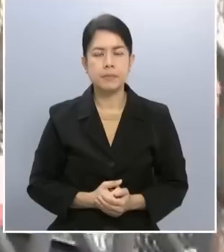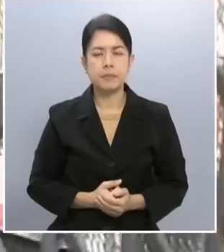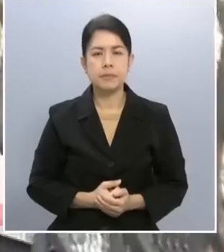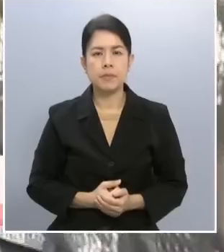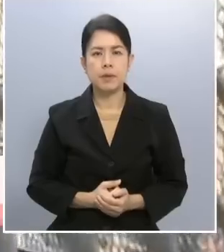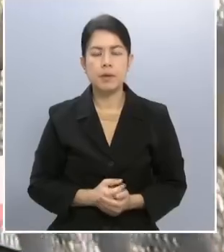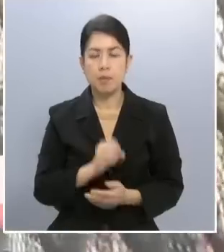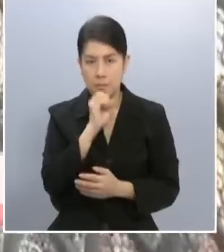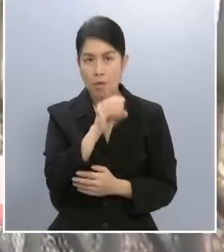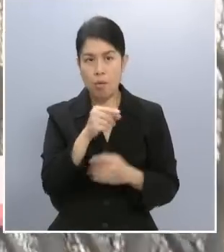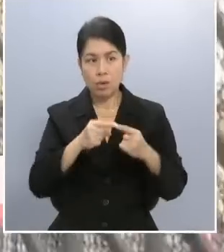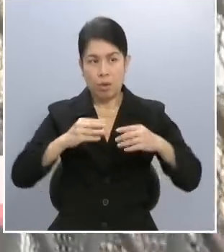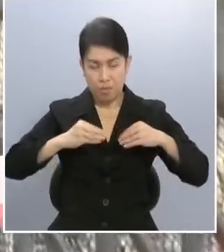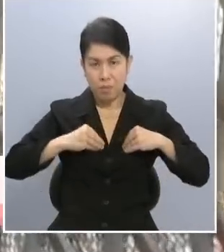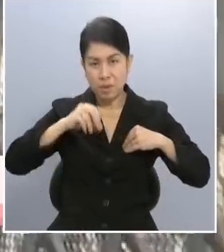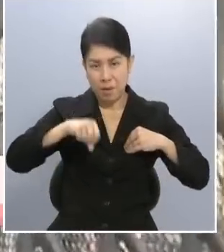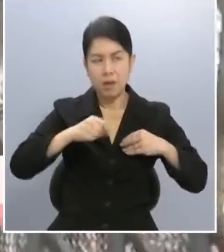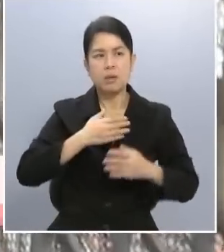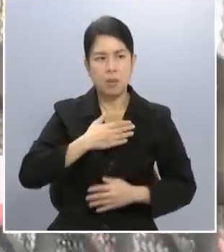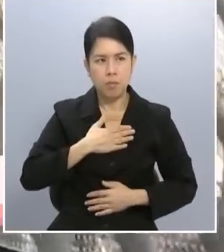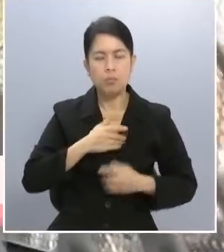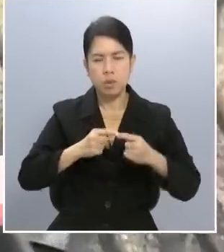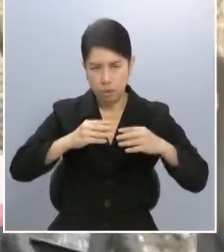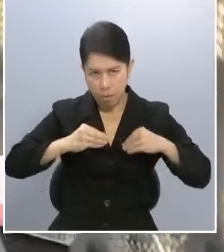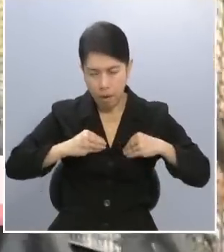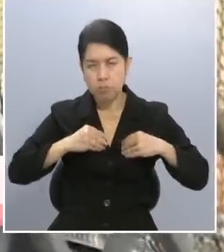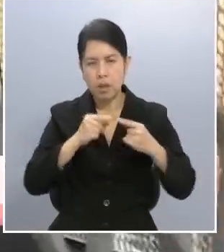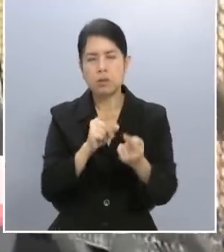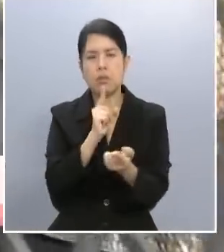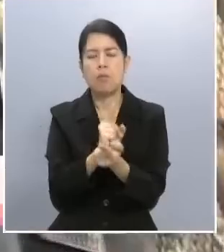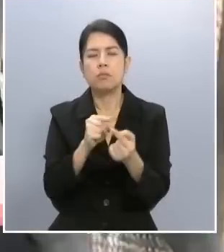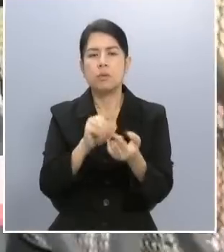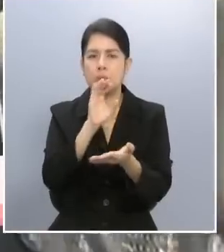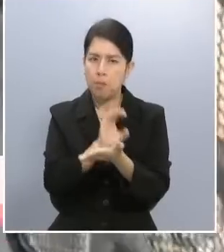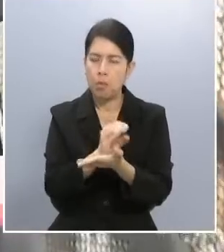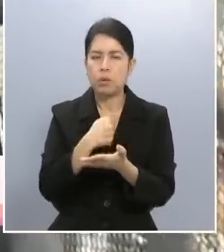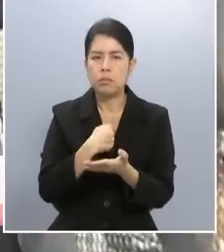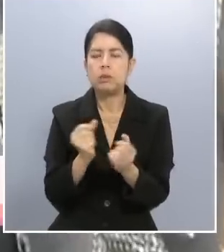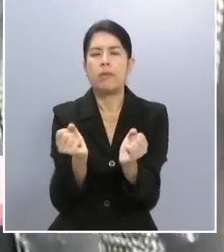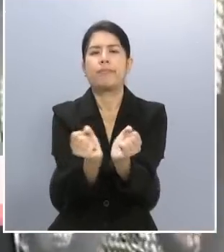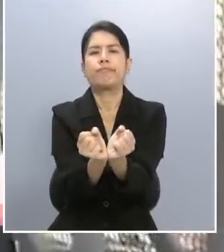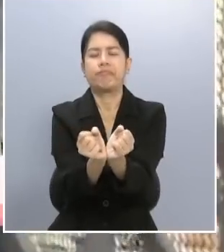ยอมรับในสิ่งที่เกิดขึ้นผมถึงเปิดบ้านไงครับ